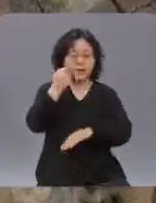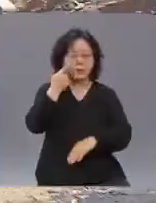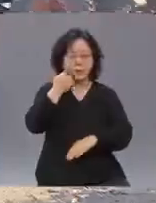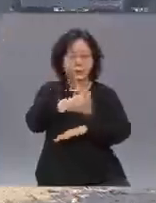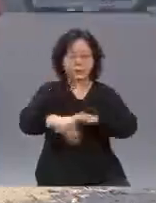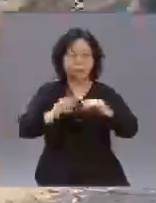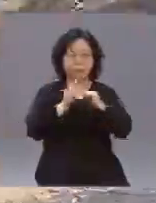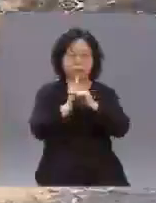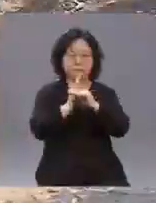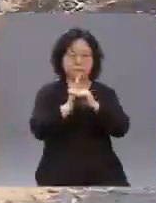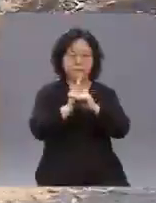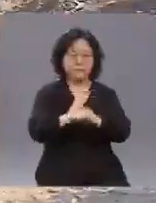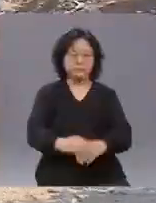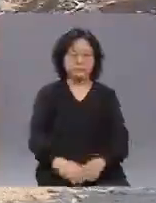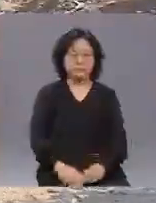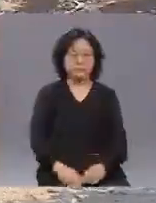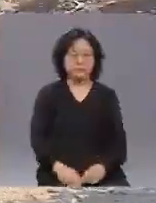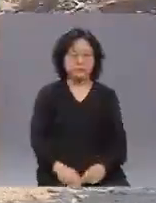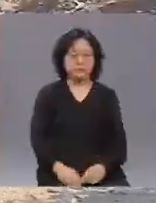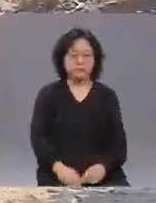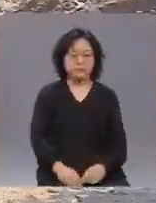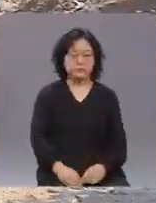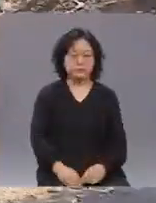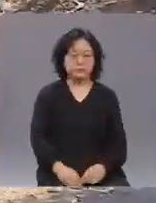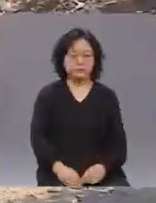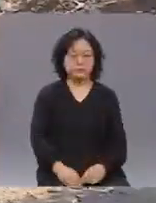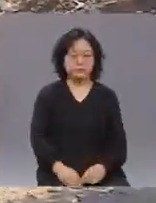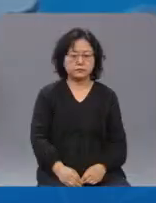들어갑니다 KBS 뉴스 정길훈입니다